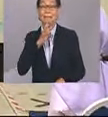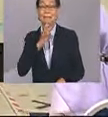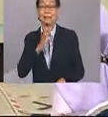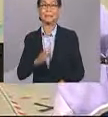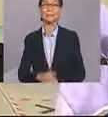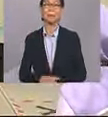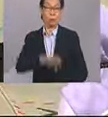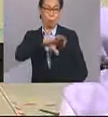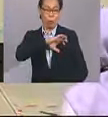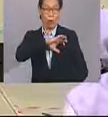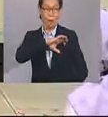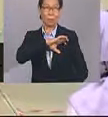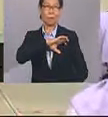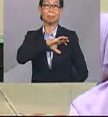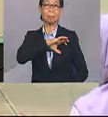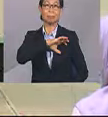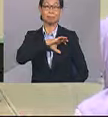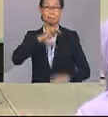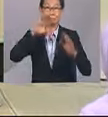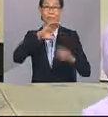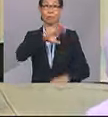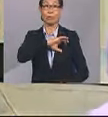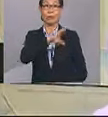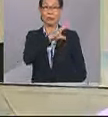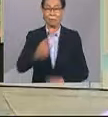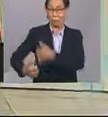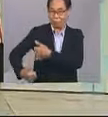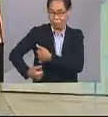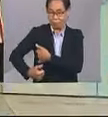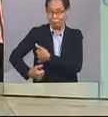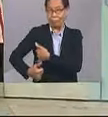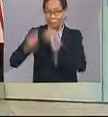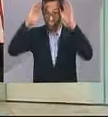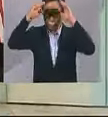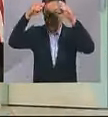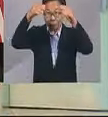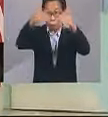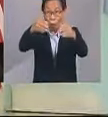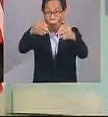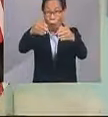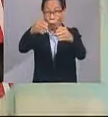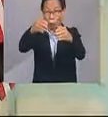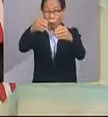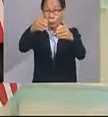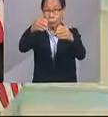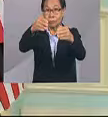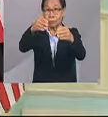pihak polis ataupun PDRM bersama dengan Angkatan Tentera Malaysia lebih kepada